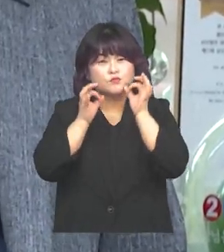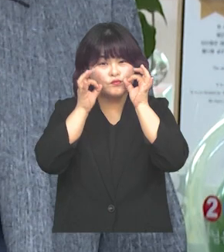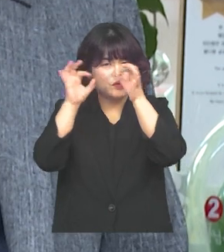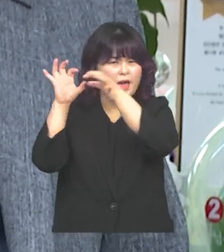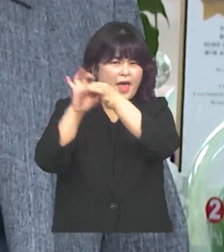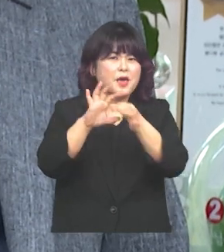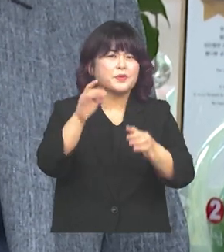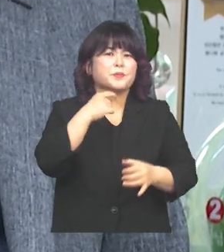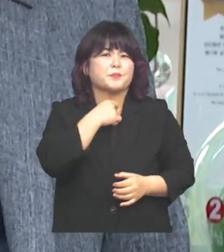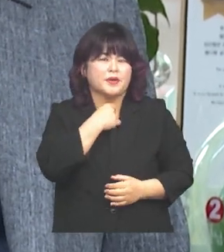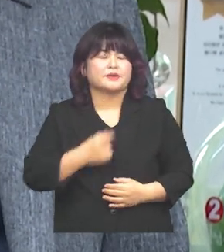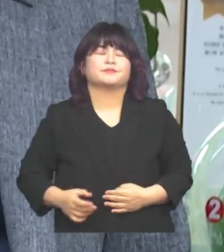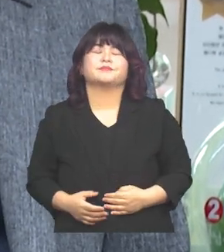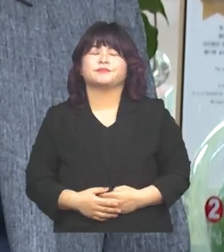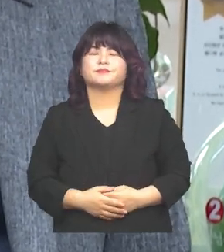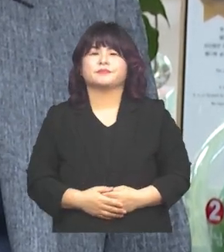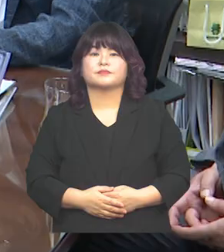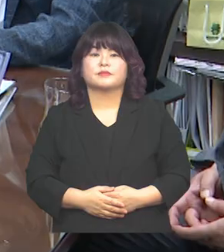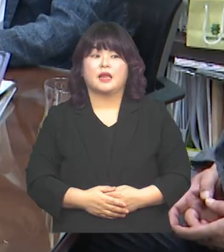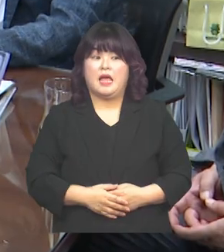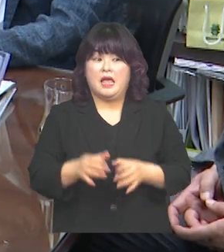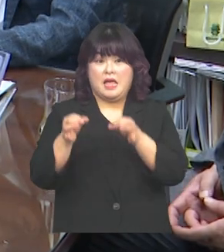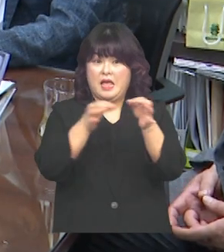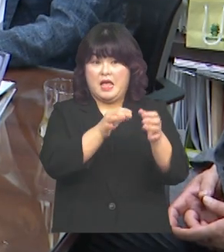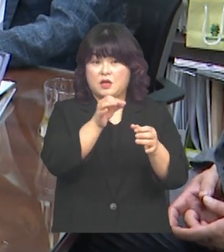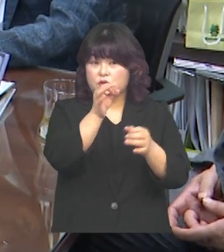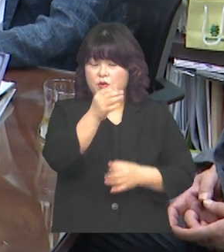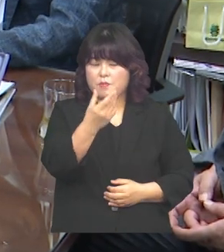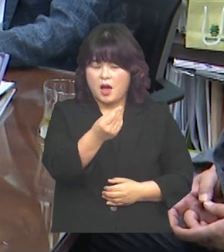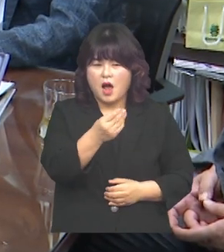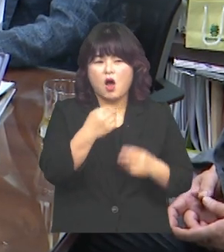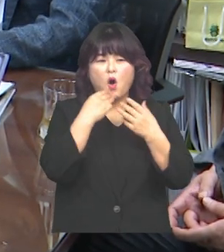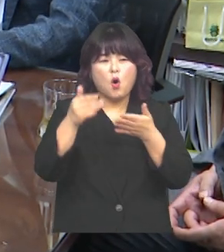계속 이어지기를 바란다고 말했습니다. 기탁된 성금은